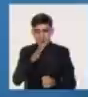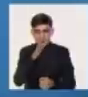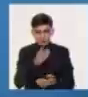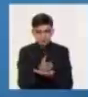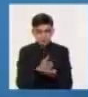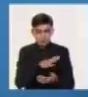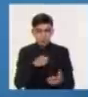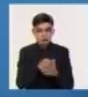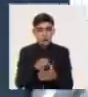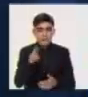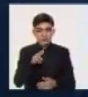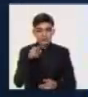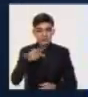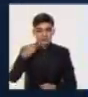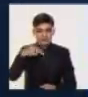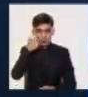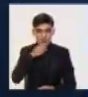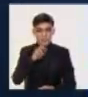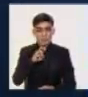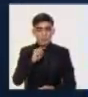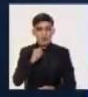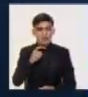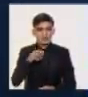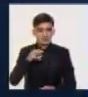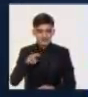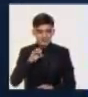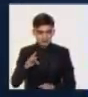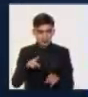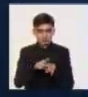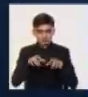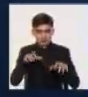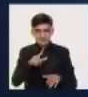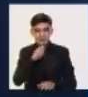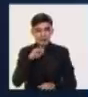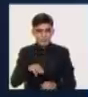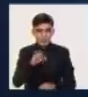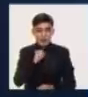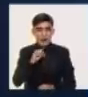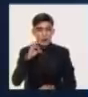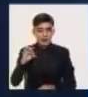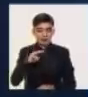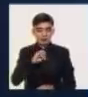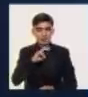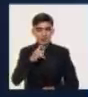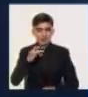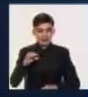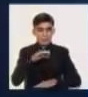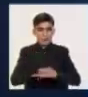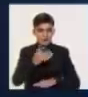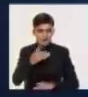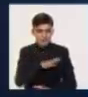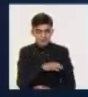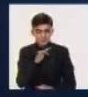января 2020-го. Бахтияр Ильясов – экс-заместитель председателя правления АО «Тенгри-банк». Имеет степень